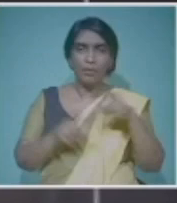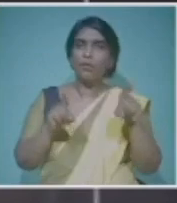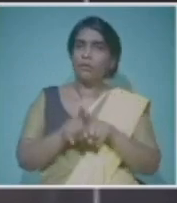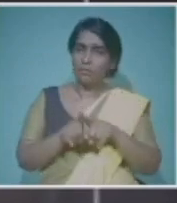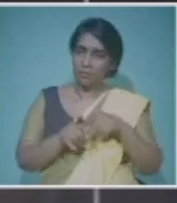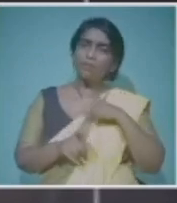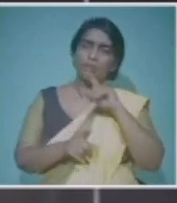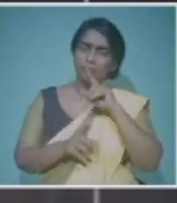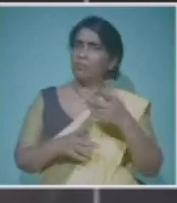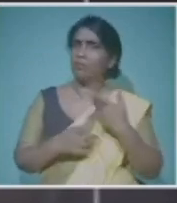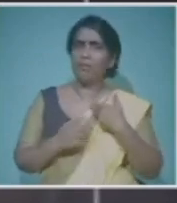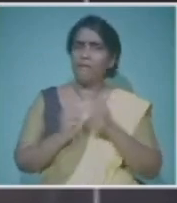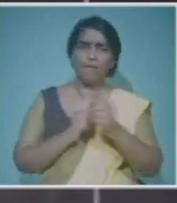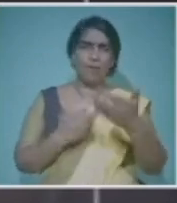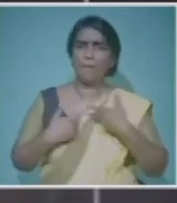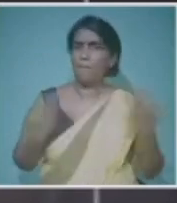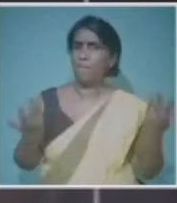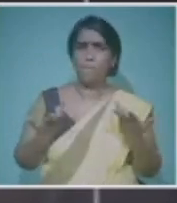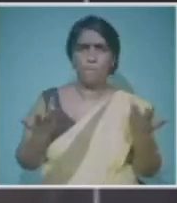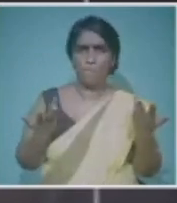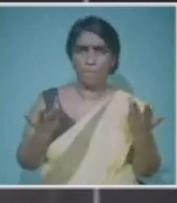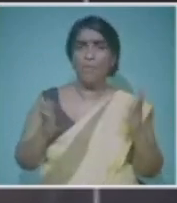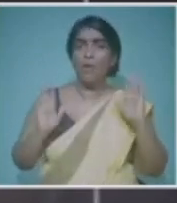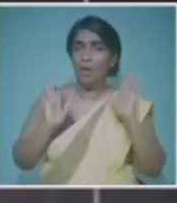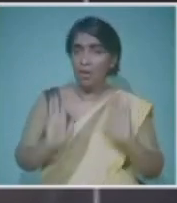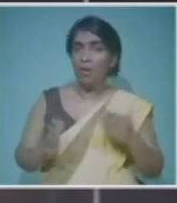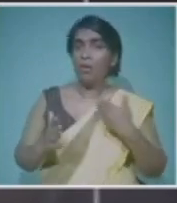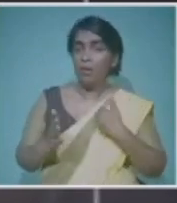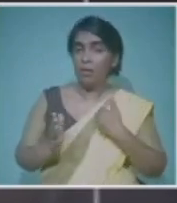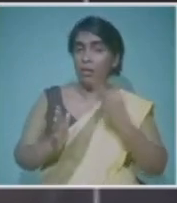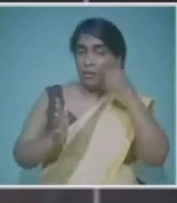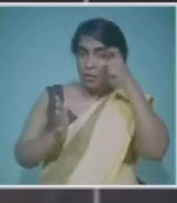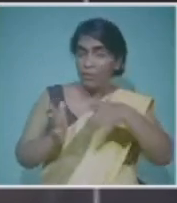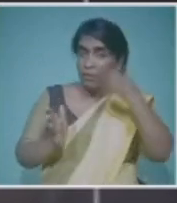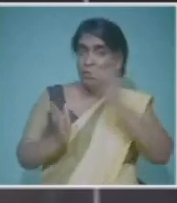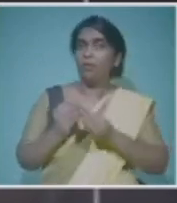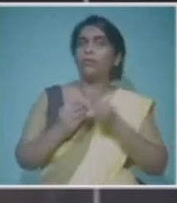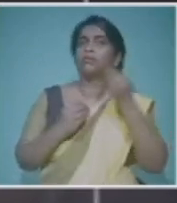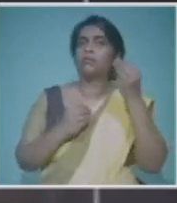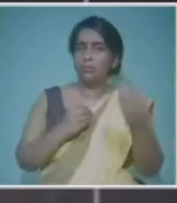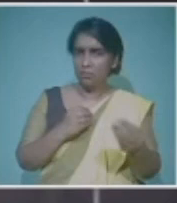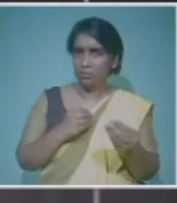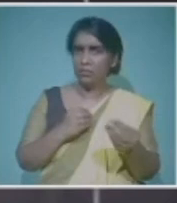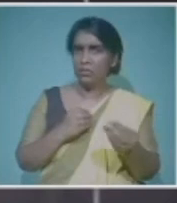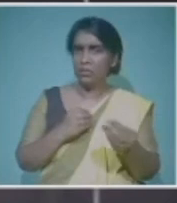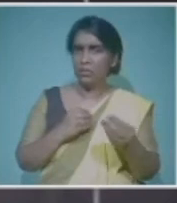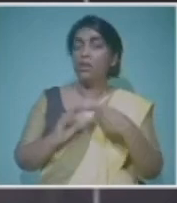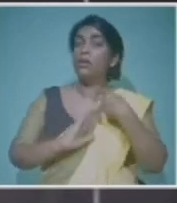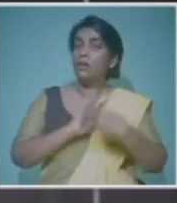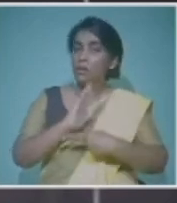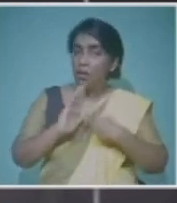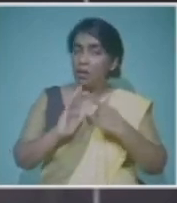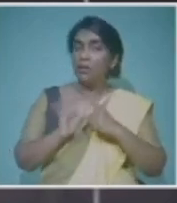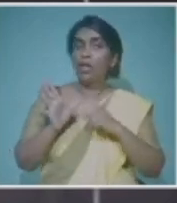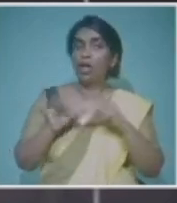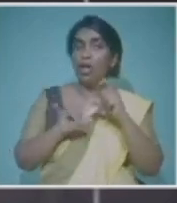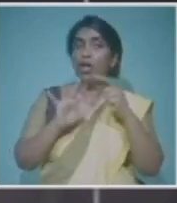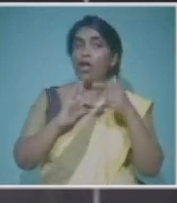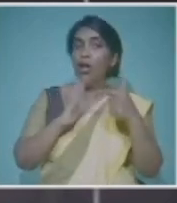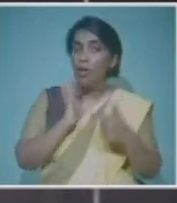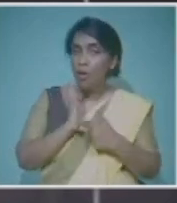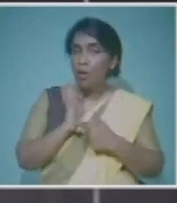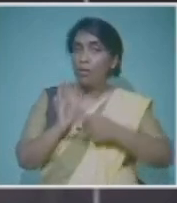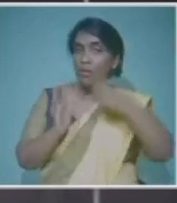මමත් කියනවා වගේ අපිට මේක කරන්න හැකියාවක් නැහැ. හැබැයි අපි මේ නිර්දේශ දීලා තියෙන්නේ මේ රටේ